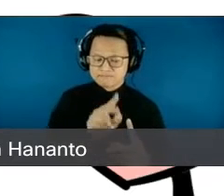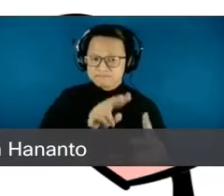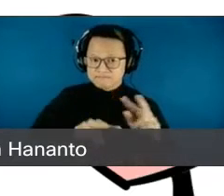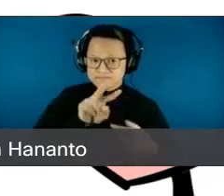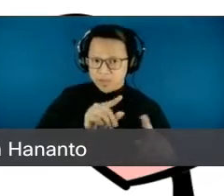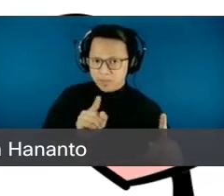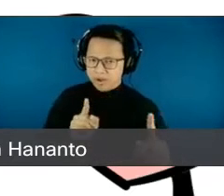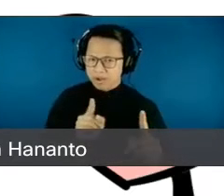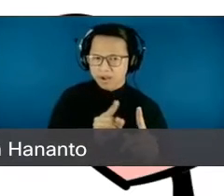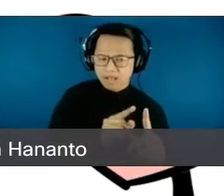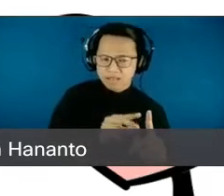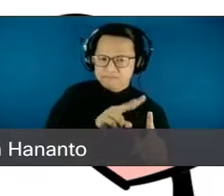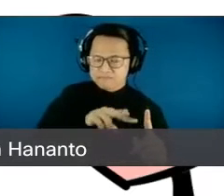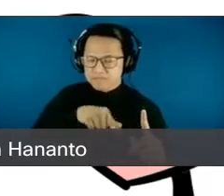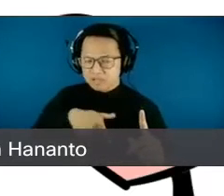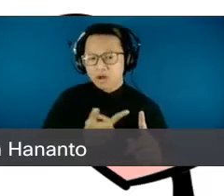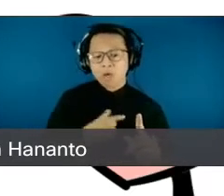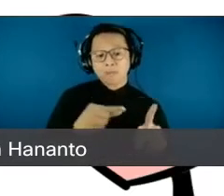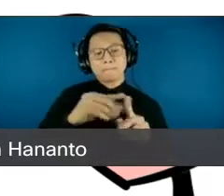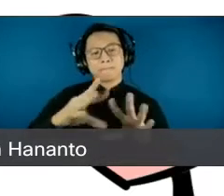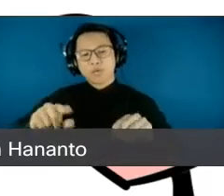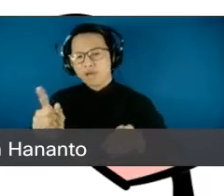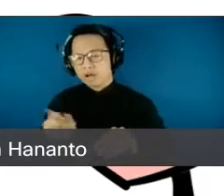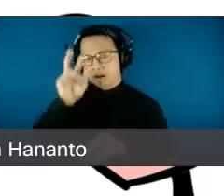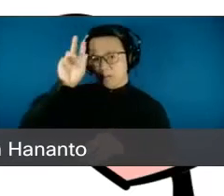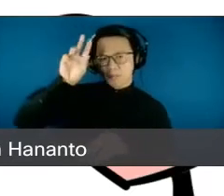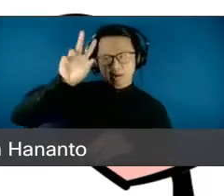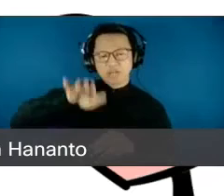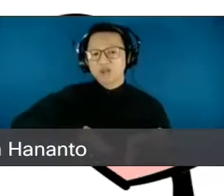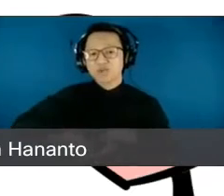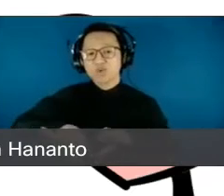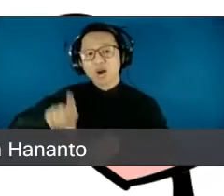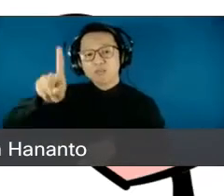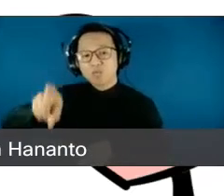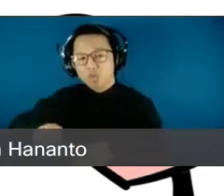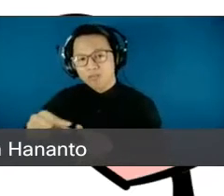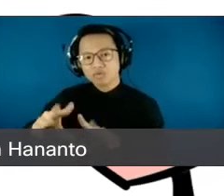supplier punya action plan yang berbeda-beda sesuai dengan kebutuhan mereka.